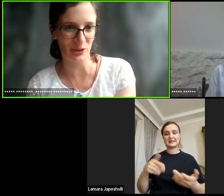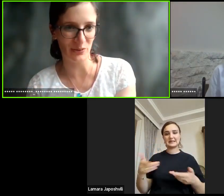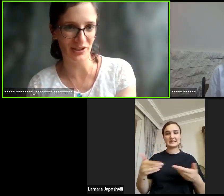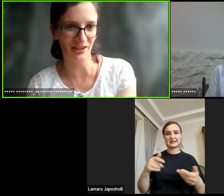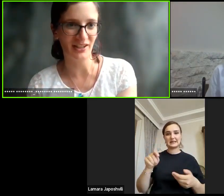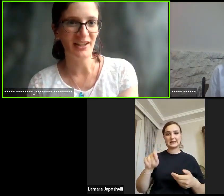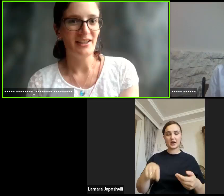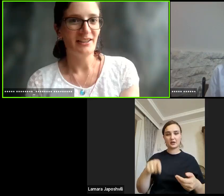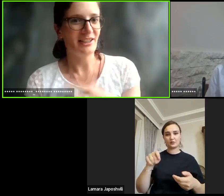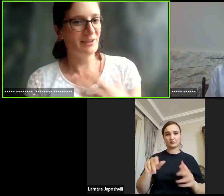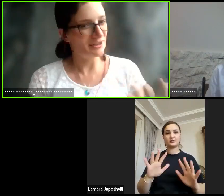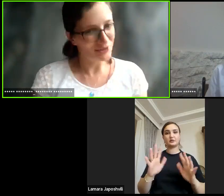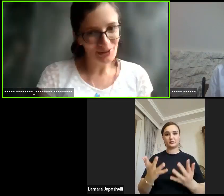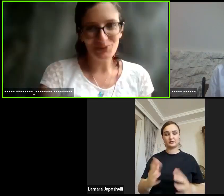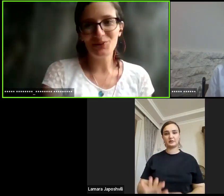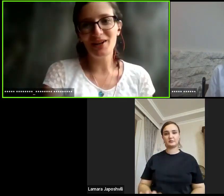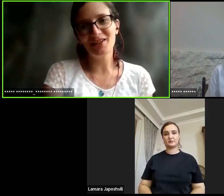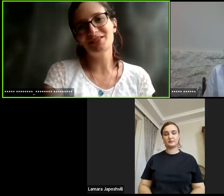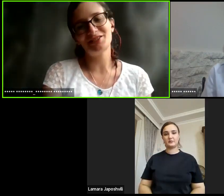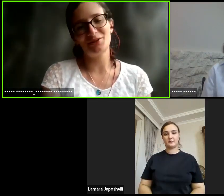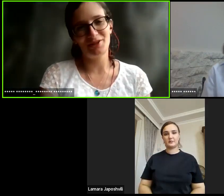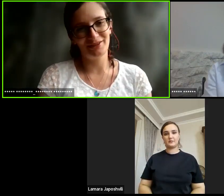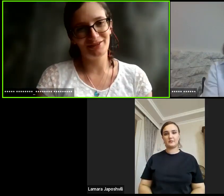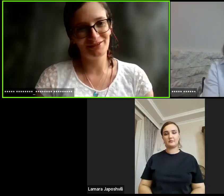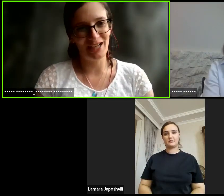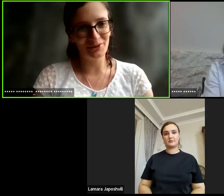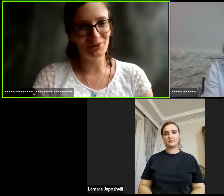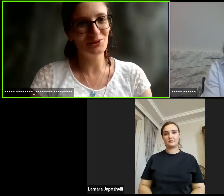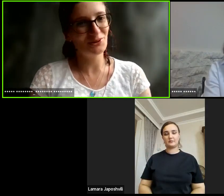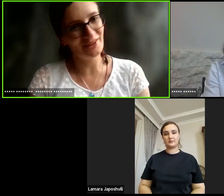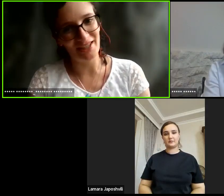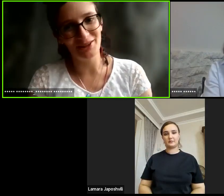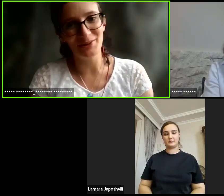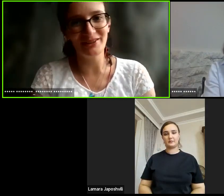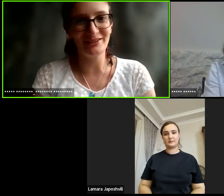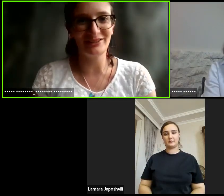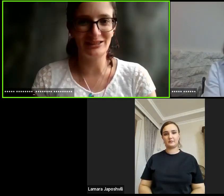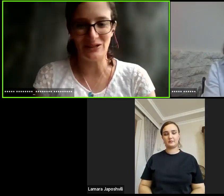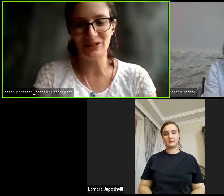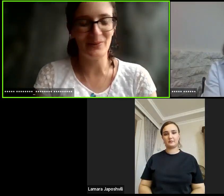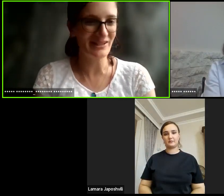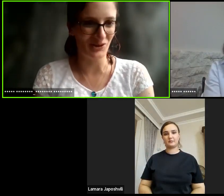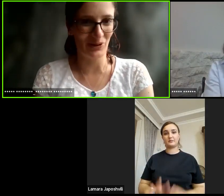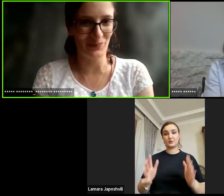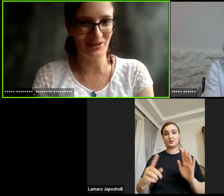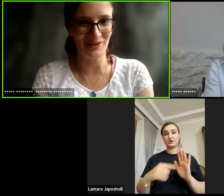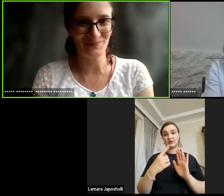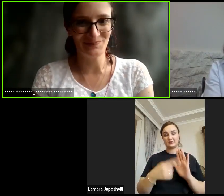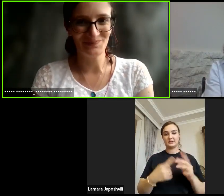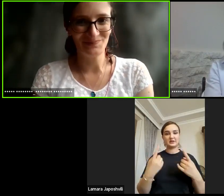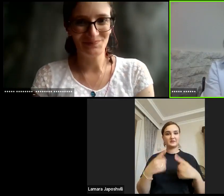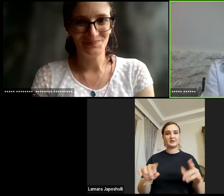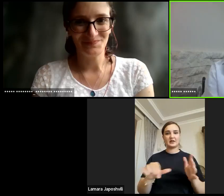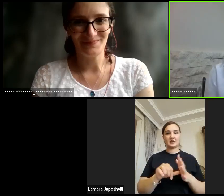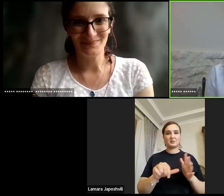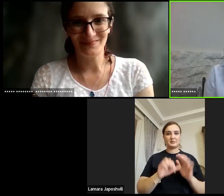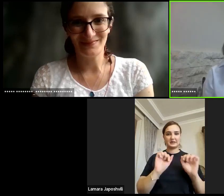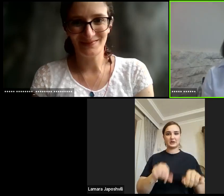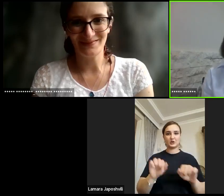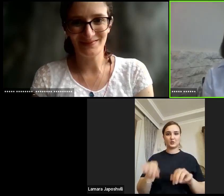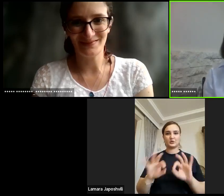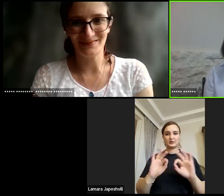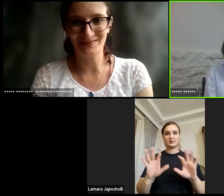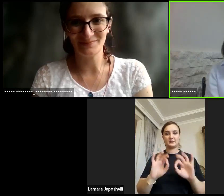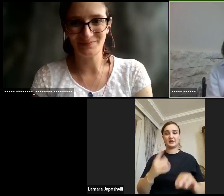ხელჯოხის შემთხვევაში. მე კითხვა თუა, შეგვიძლია გამიხილოთ თუ არა და გადავიდეთ სხვა დავხარეთ საშუალებაზე. ხო, ერთ-ერთ